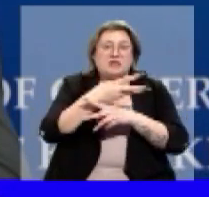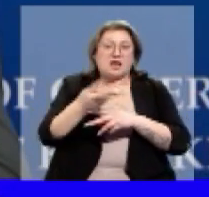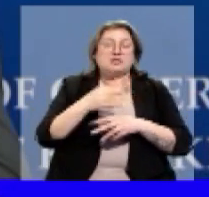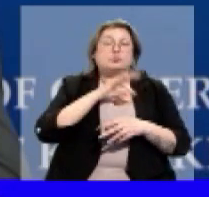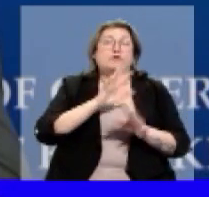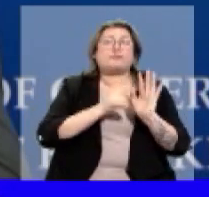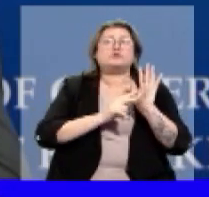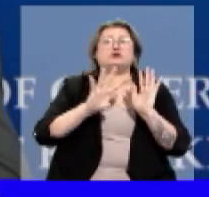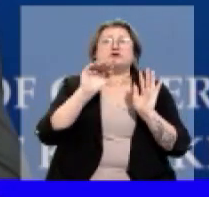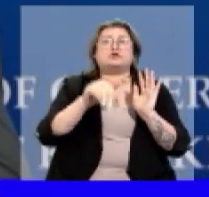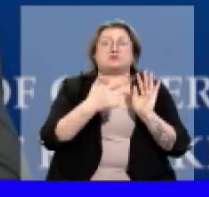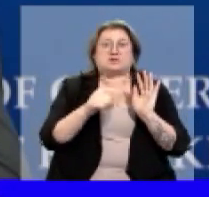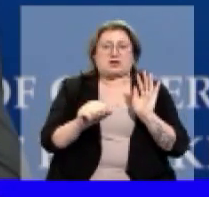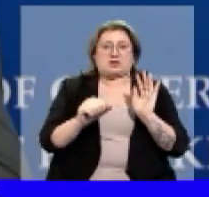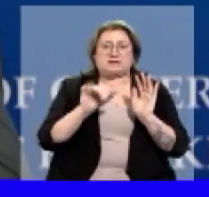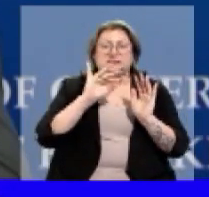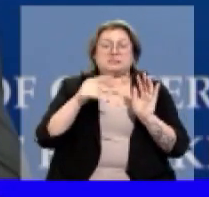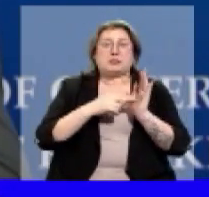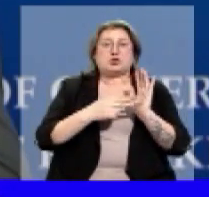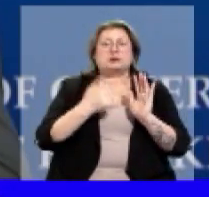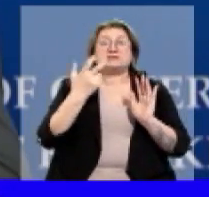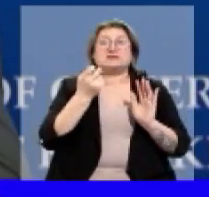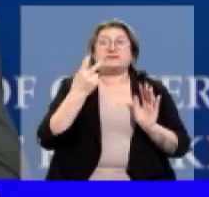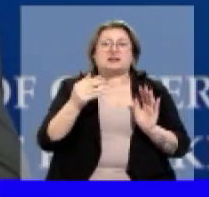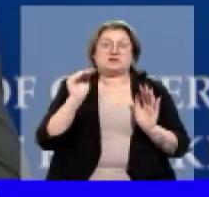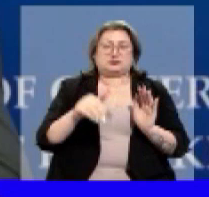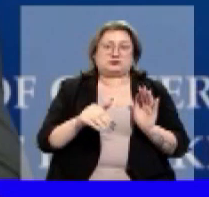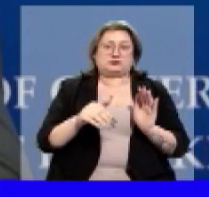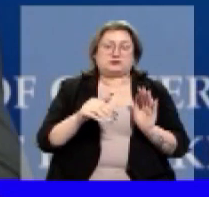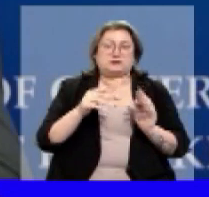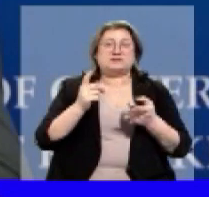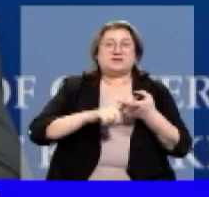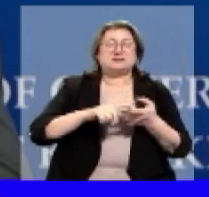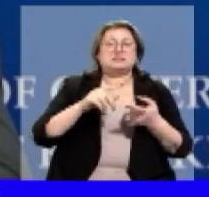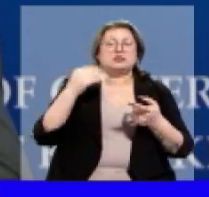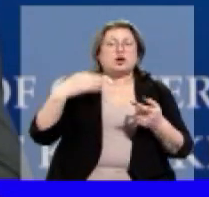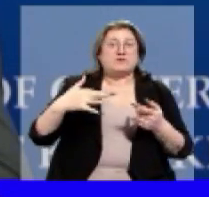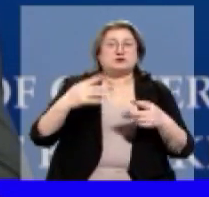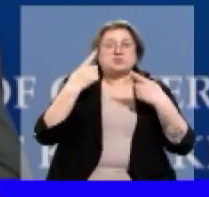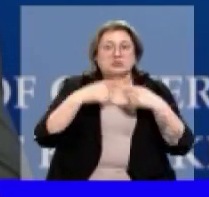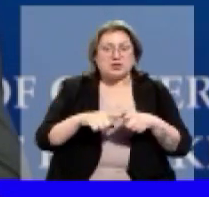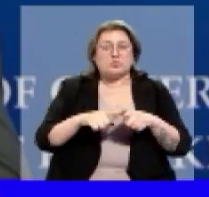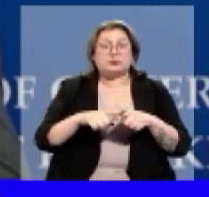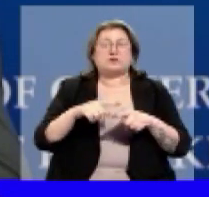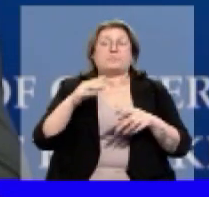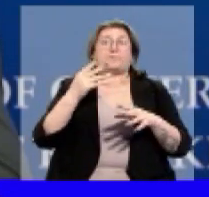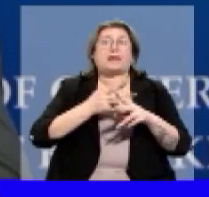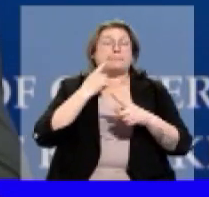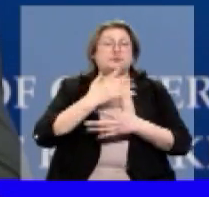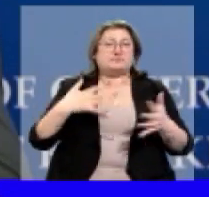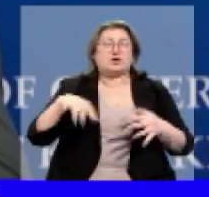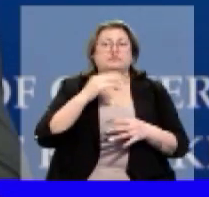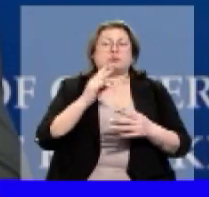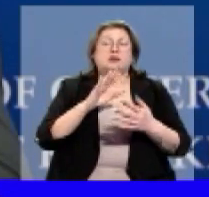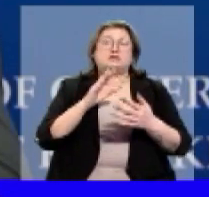на 84 тысяч гектарах из планируемых 312 тысяч. Учитывая дороговизну технологий, для большинства аграриев